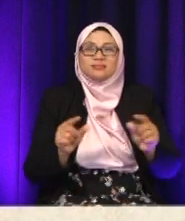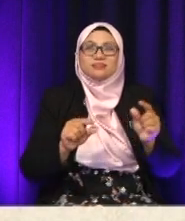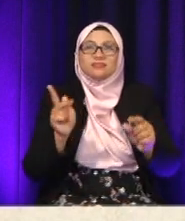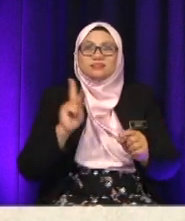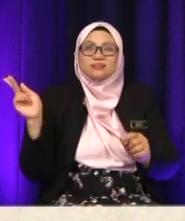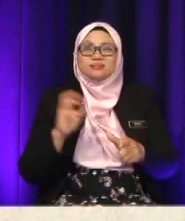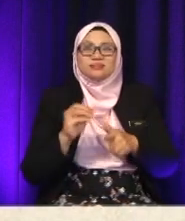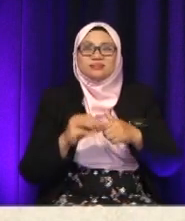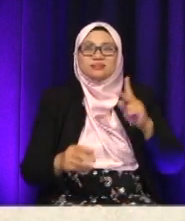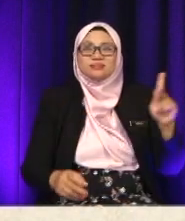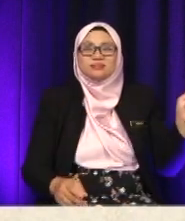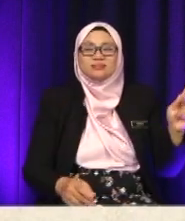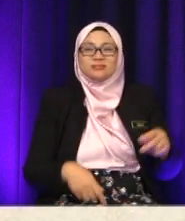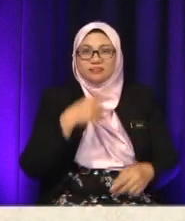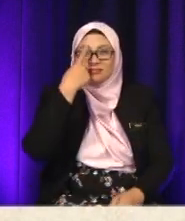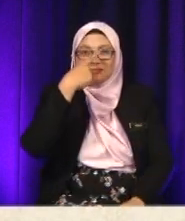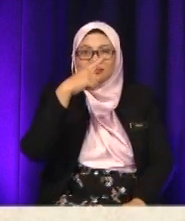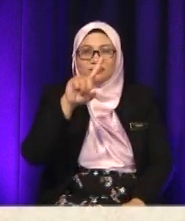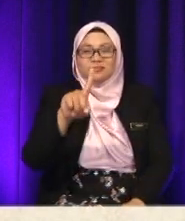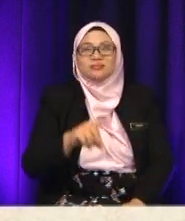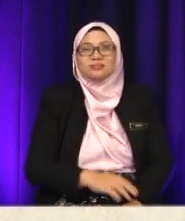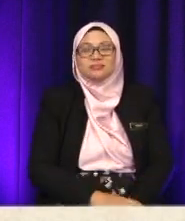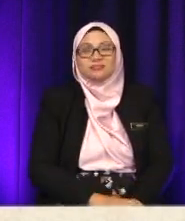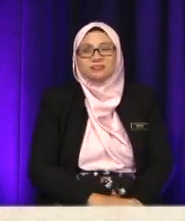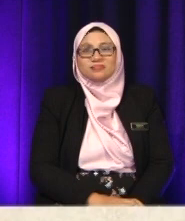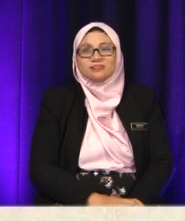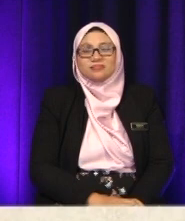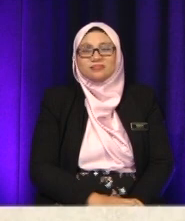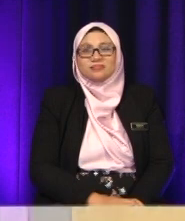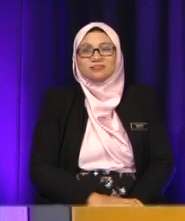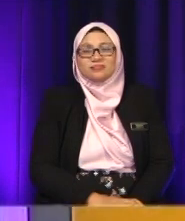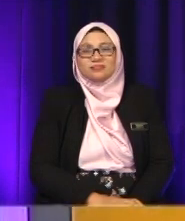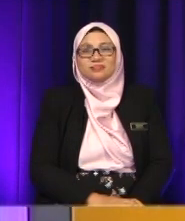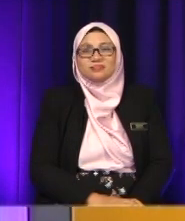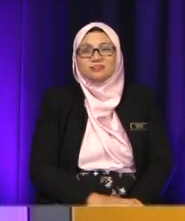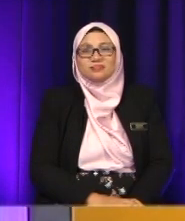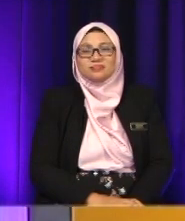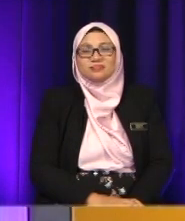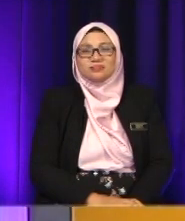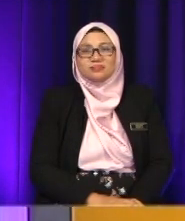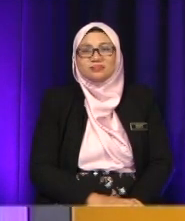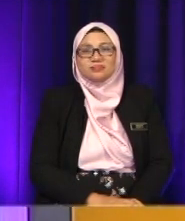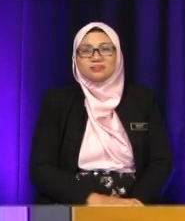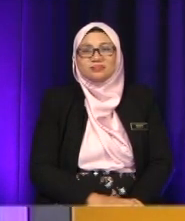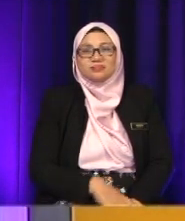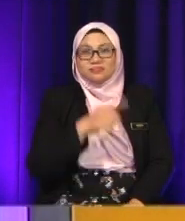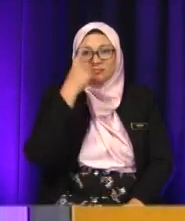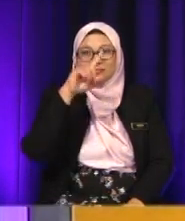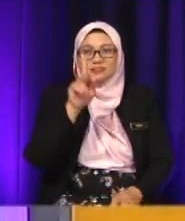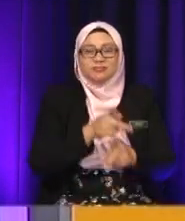nah ini adalah untuk perut kalian ping sistem ada klem mau coba periode